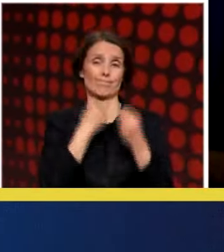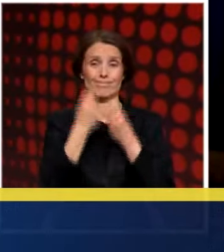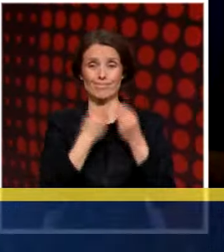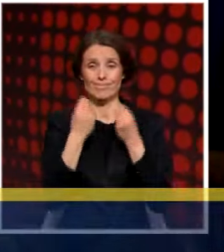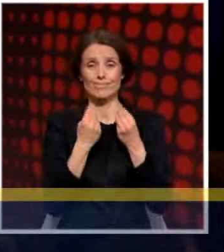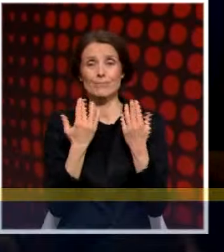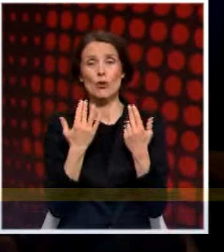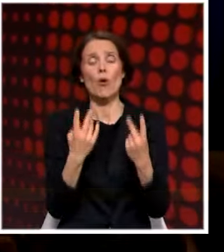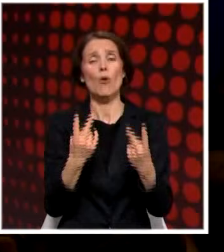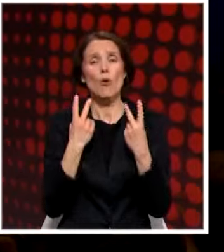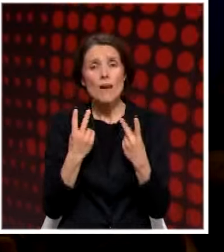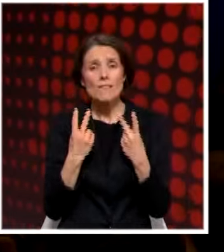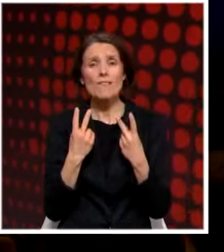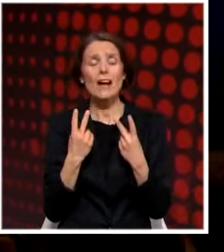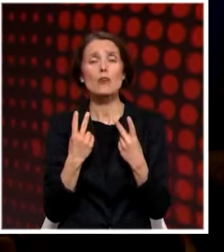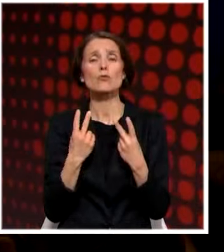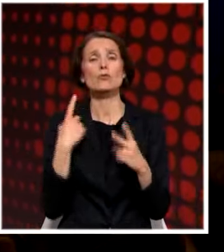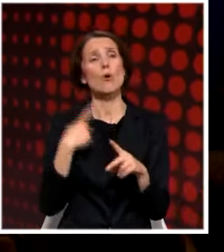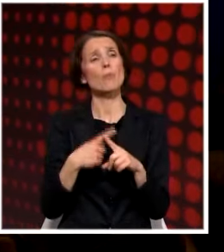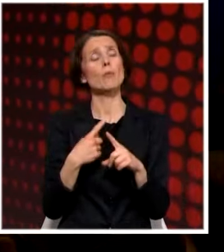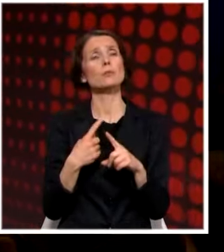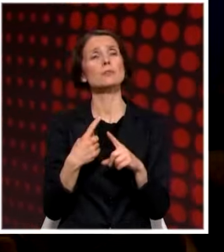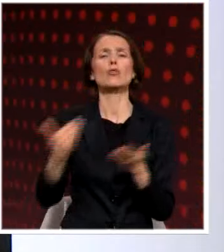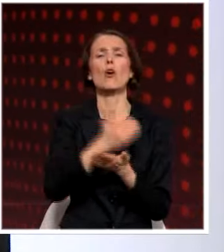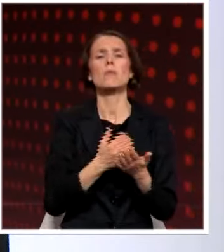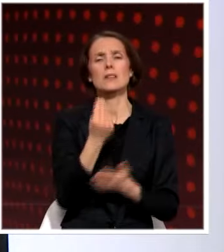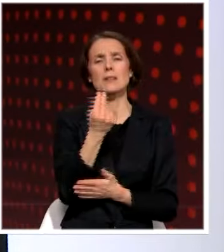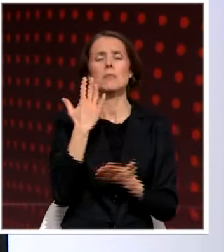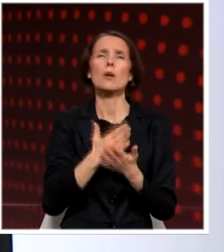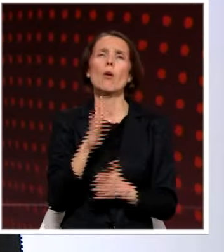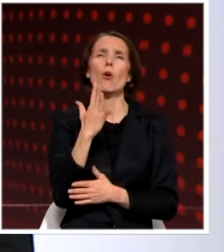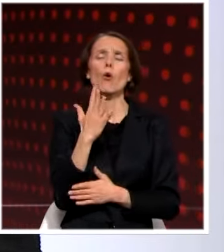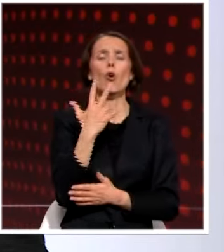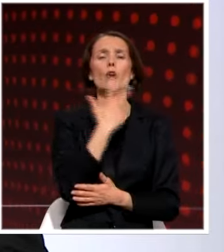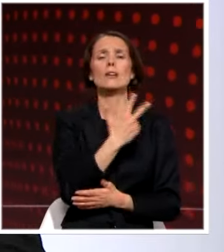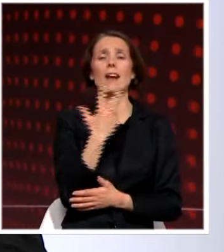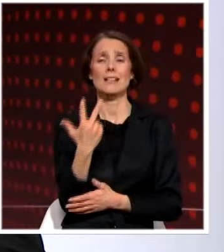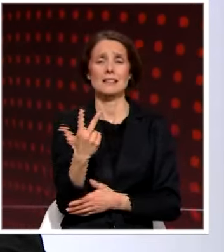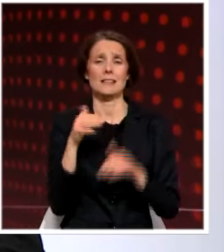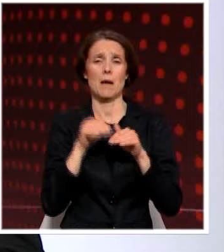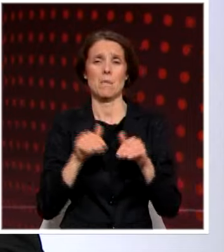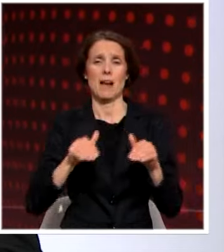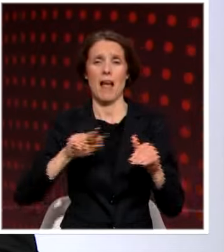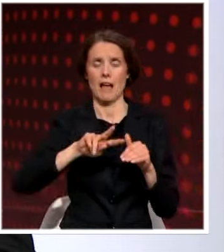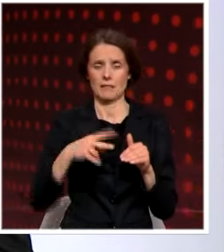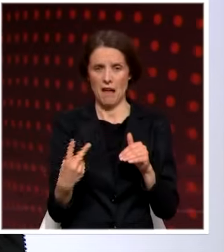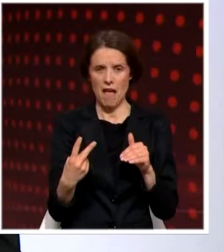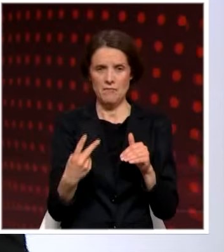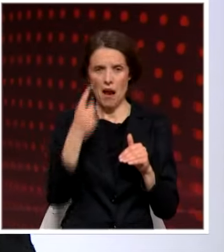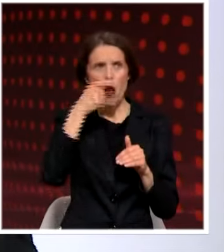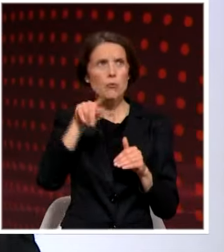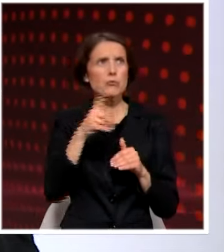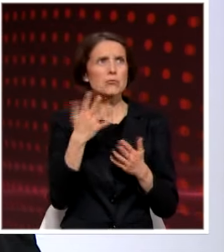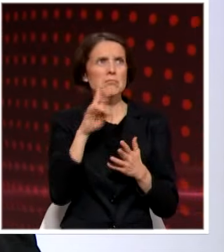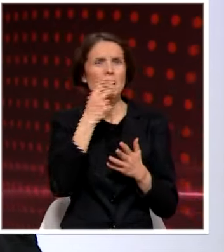lényege egyetlen célba torkollik, ez pedig a sikeres Szerbia. Hozzátette, a jelenlegi geopolitikai helyzetben a legfontosabb